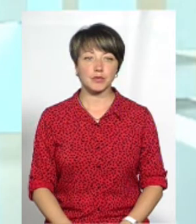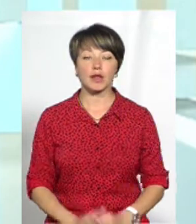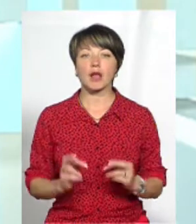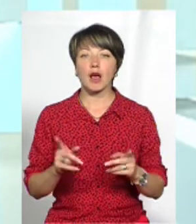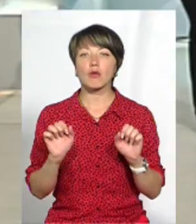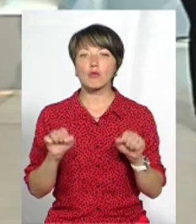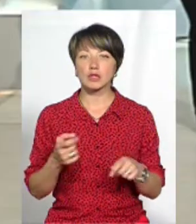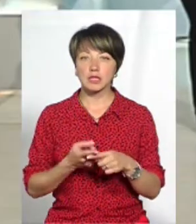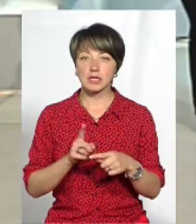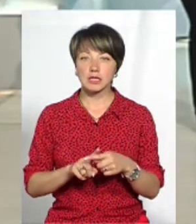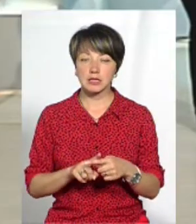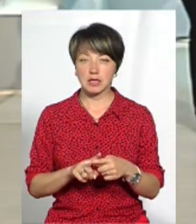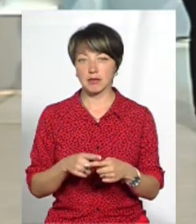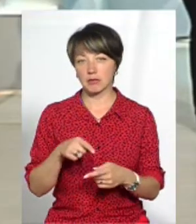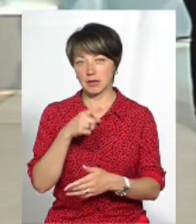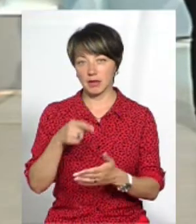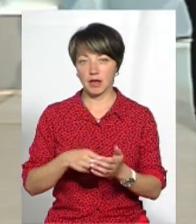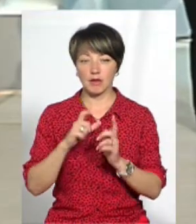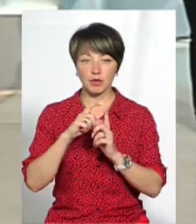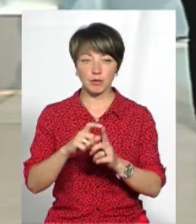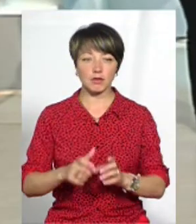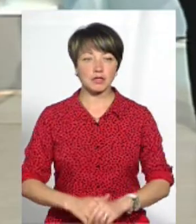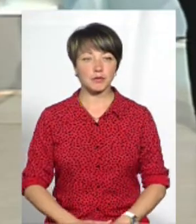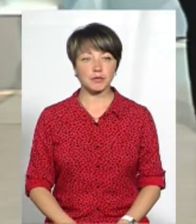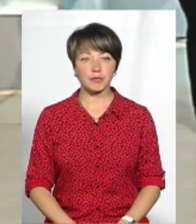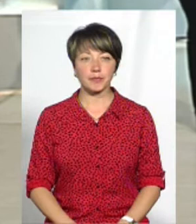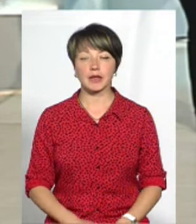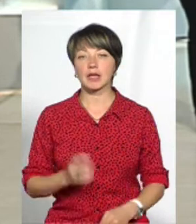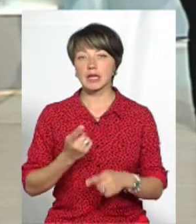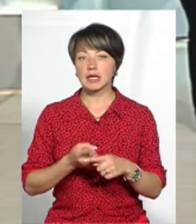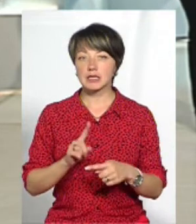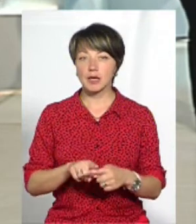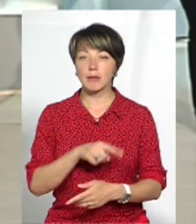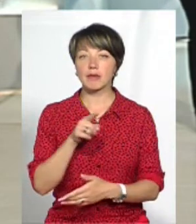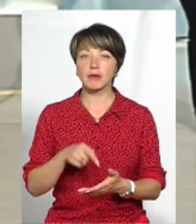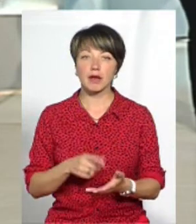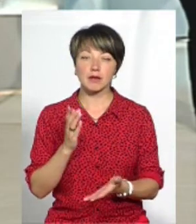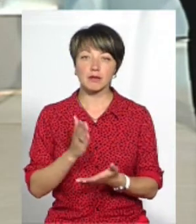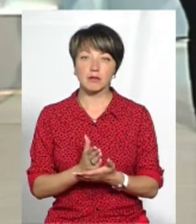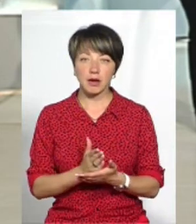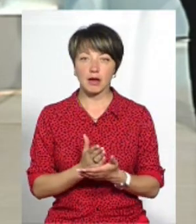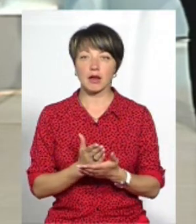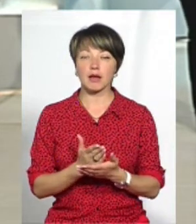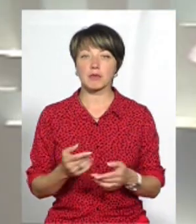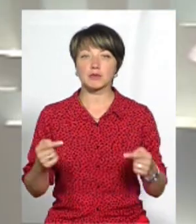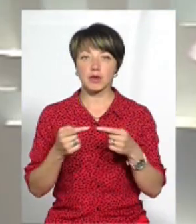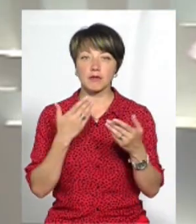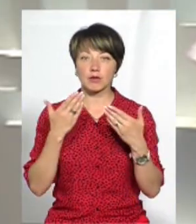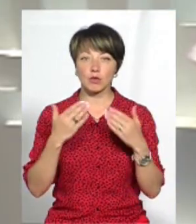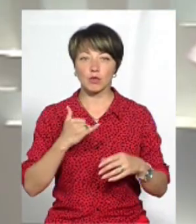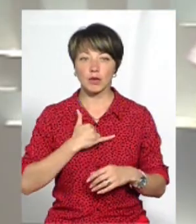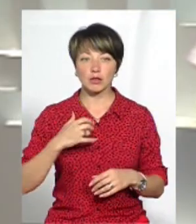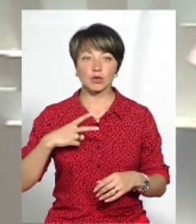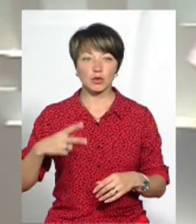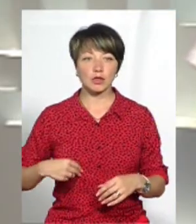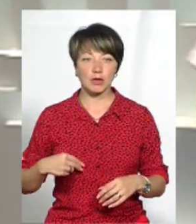Як можете на це впливати, на кваліфікацію лікарів? Ну, це питання має до мене безпосереднє відношення, тому що у мене донька